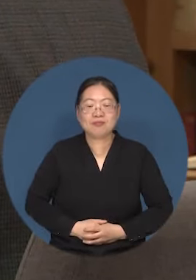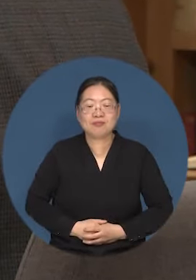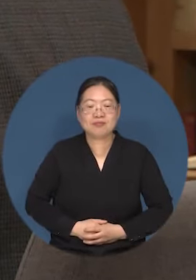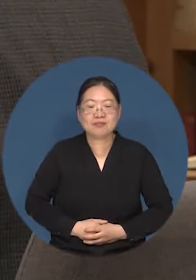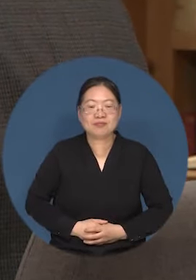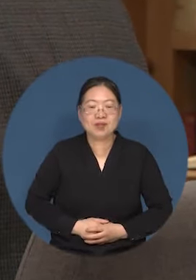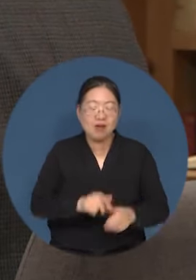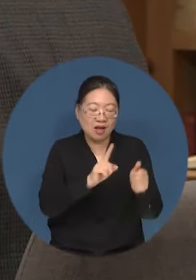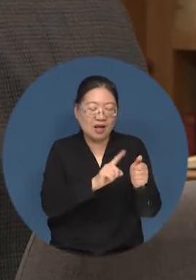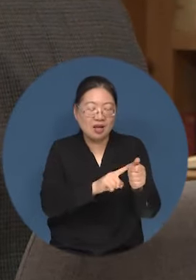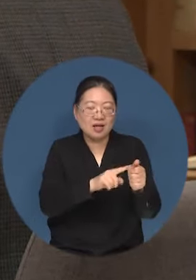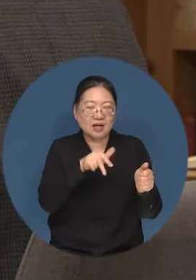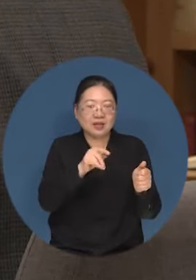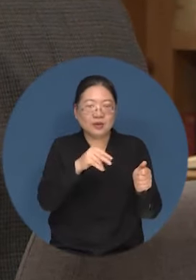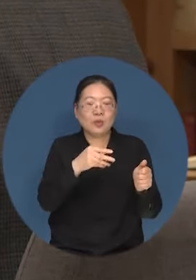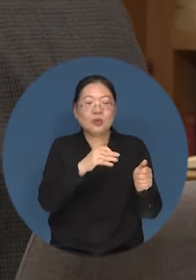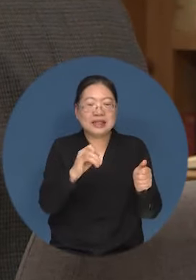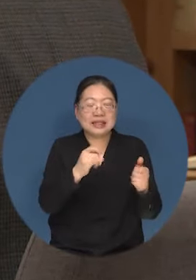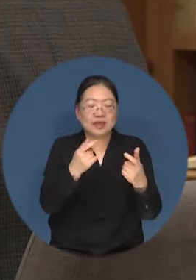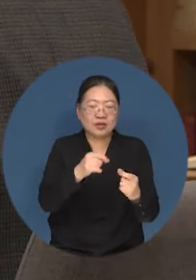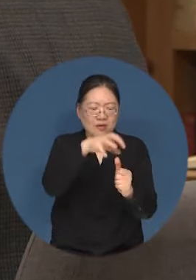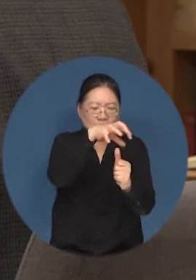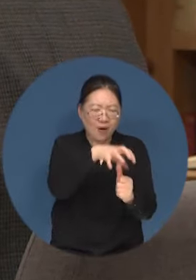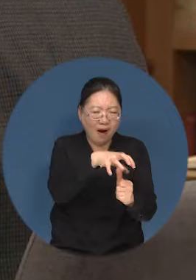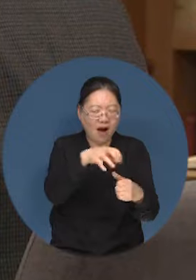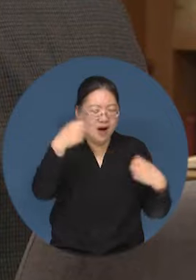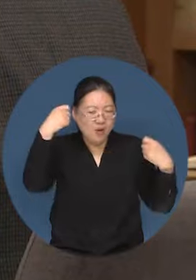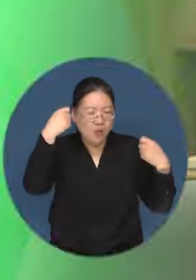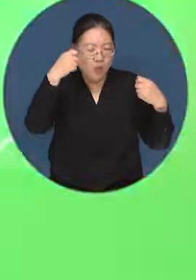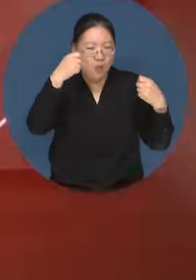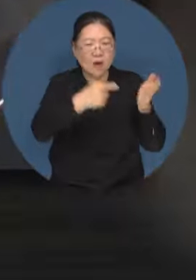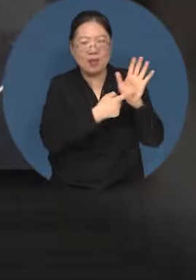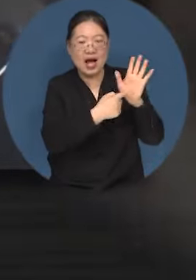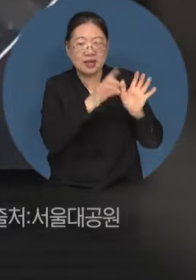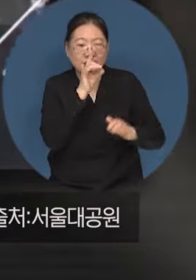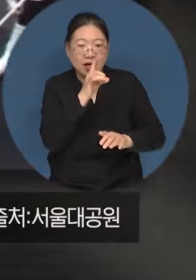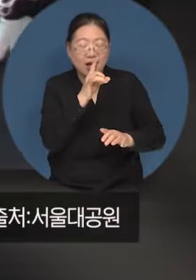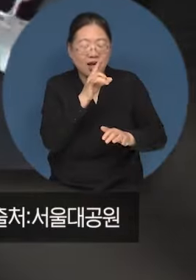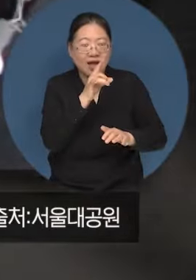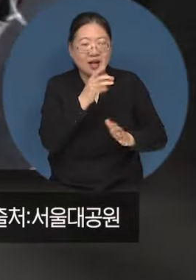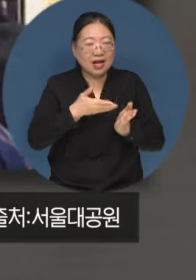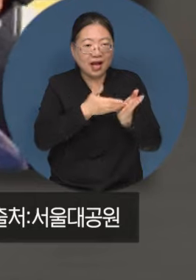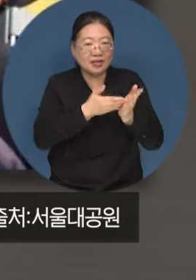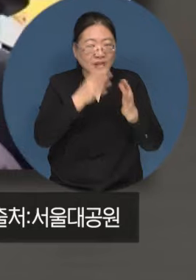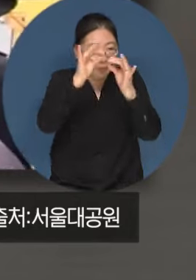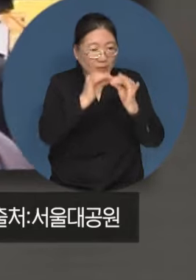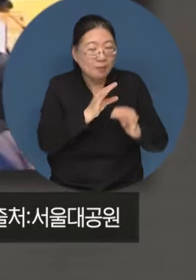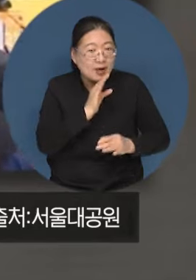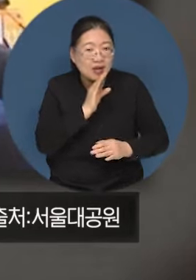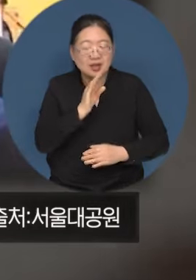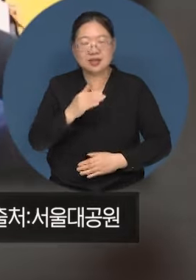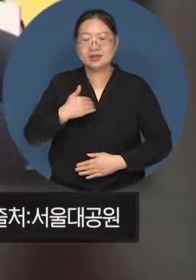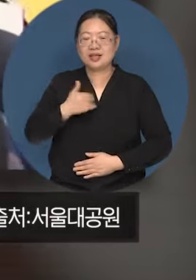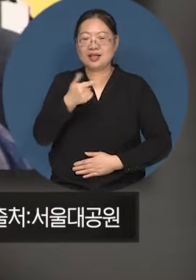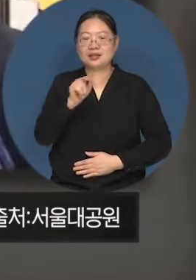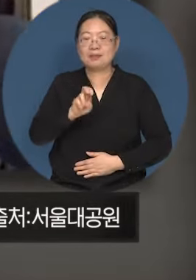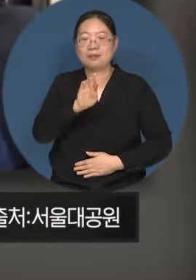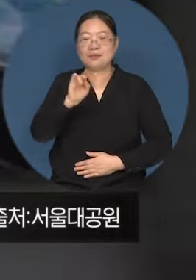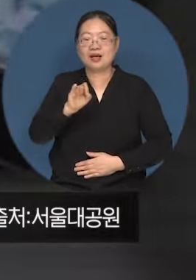제돌이 그 이거 이대로 둬선 안 된다라고 하는 운동에 함께 하셨던 거 아닙니까? 남방 큰 돌고래라는 이름을 처음으로 붙이고.